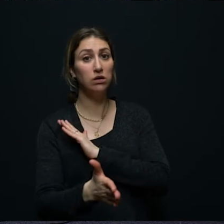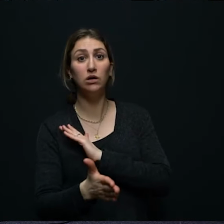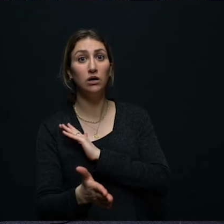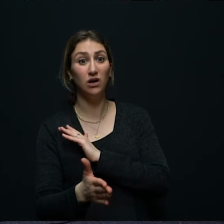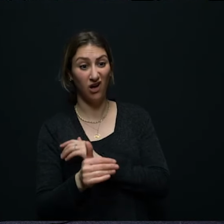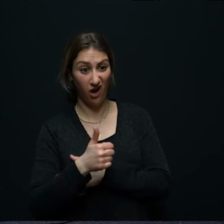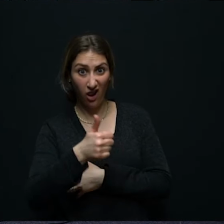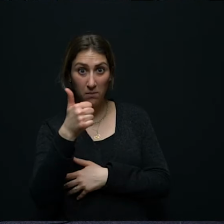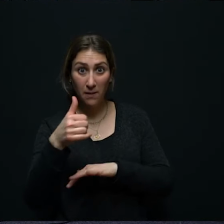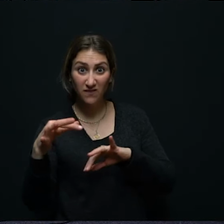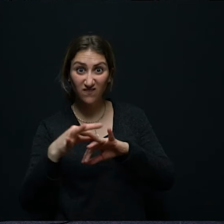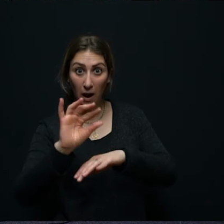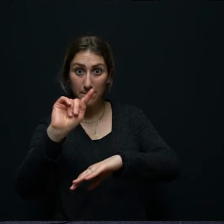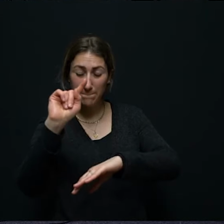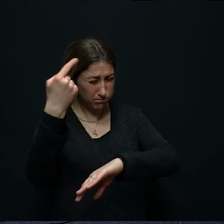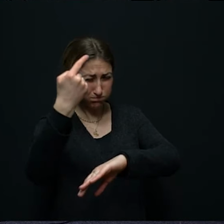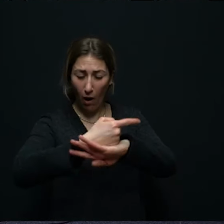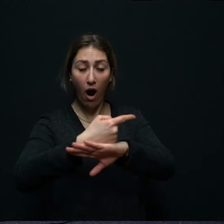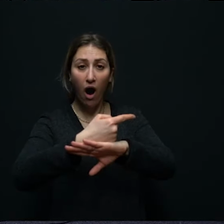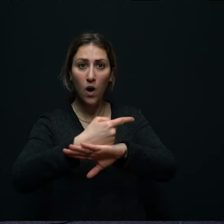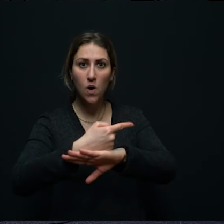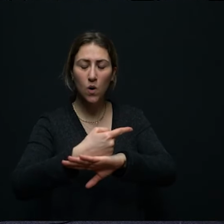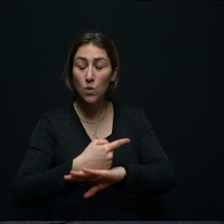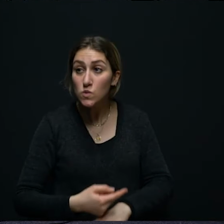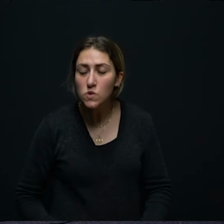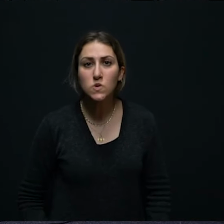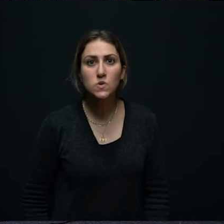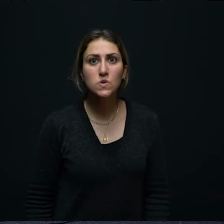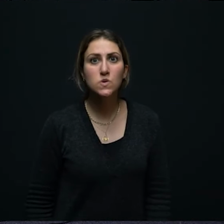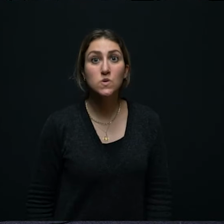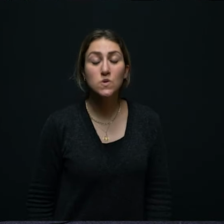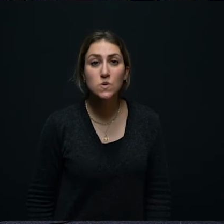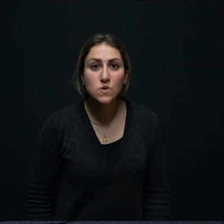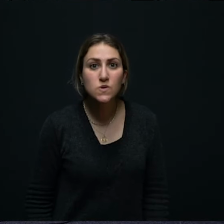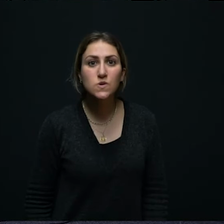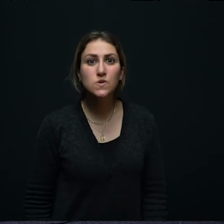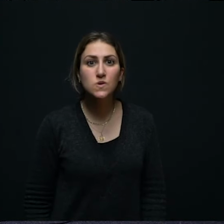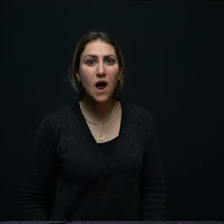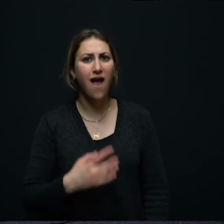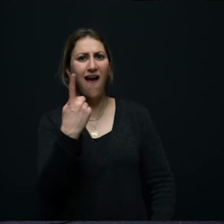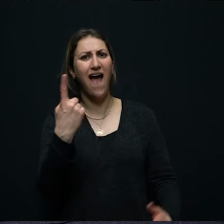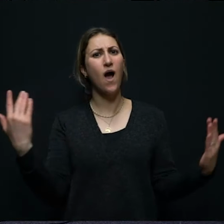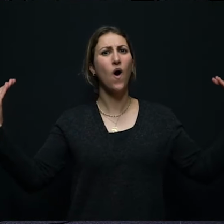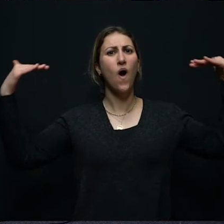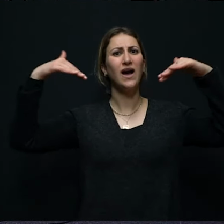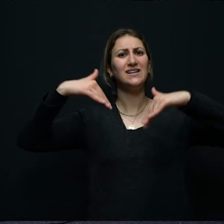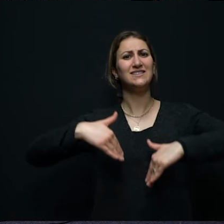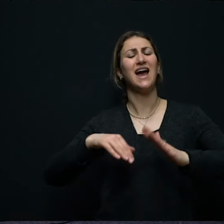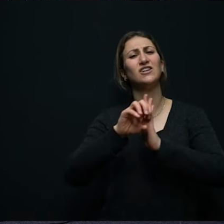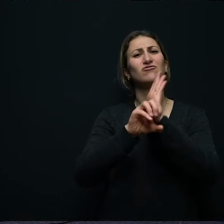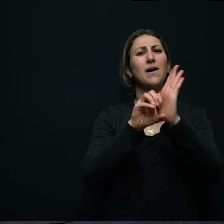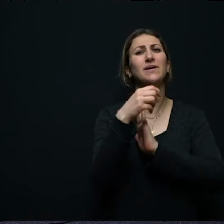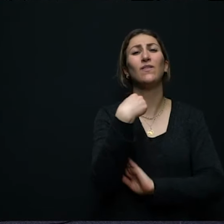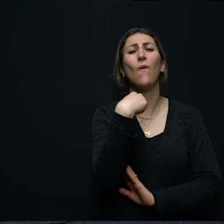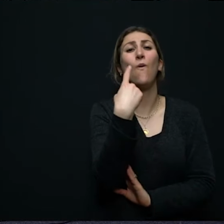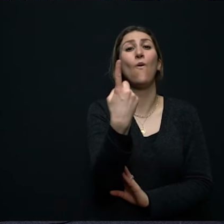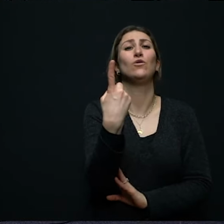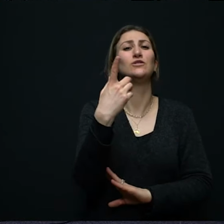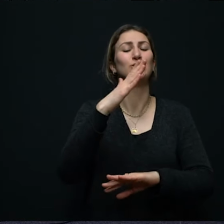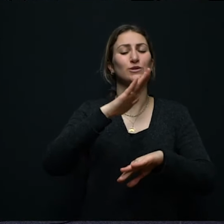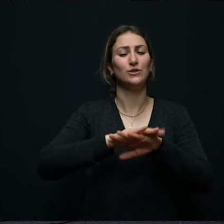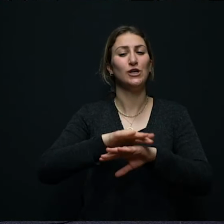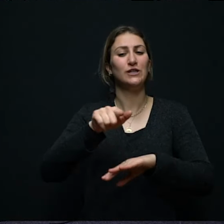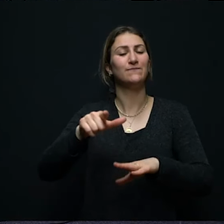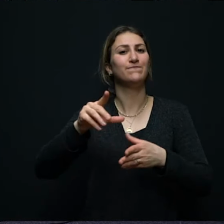au cygne et quand paul nous donne ce passage de 1 corinthiens chapitre 11 sur la seine seine et qui nous dit parce que plusieurs ont pris